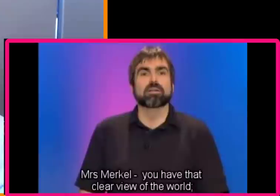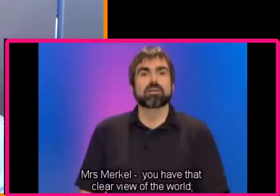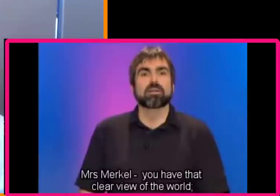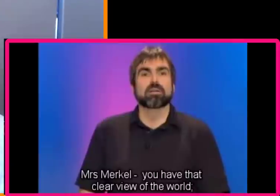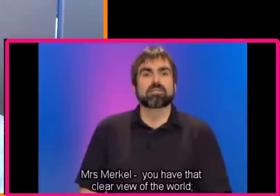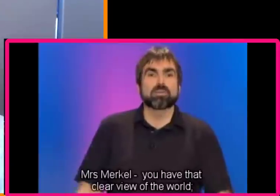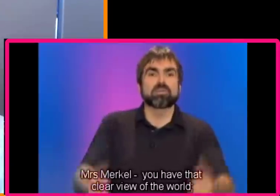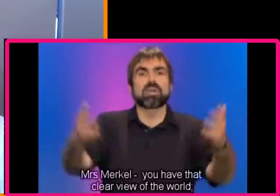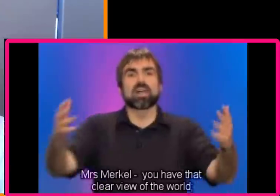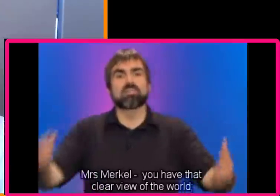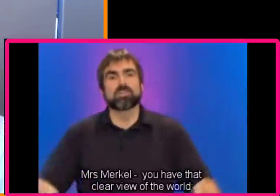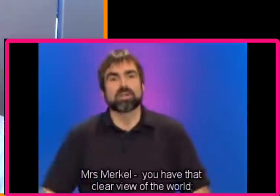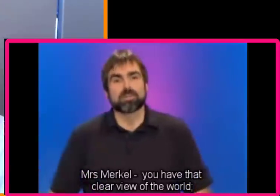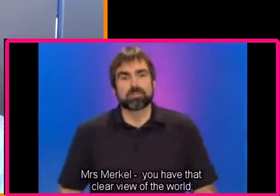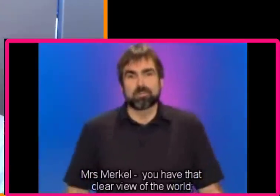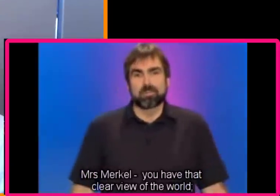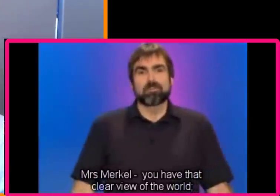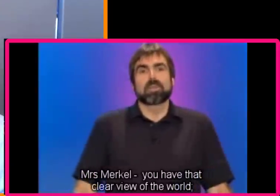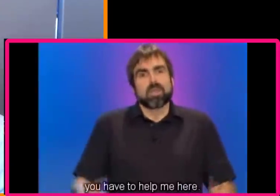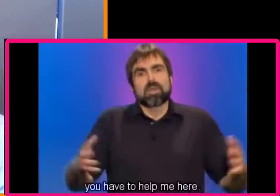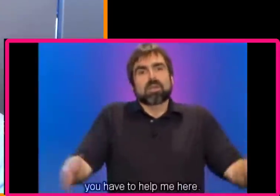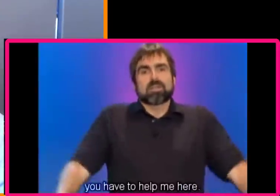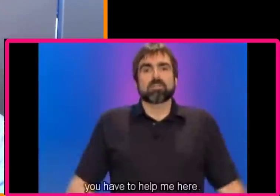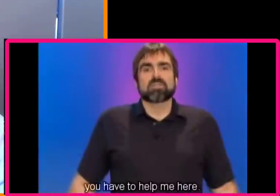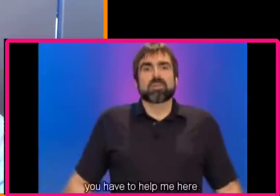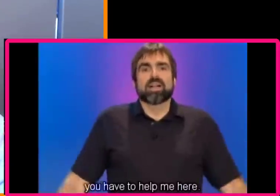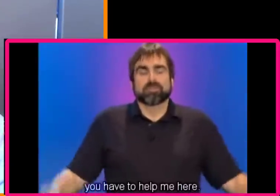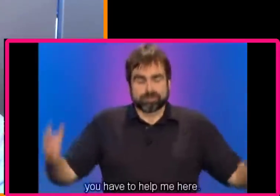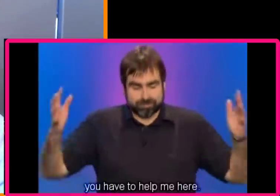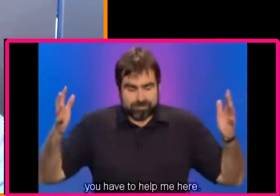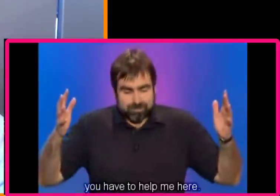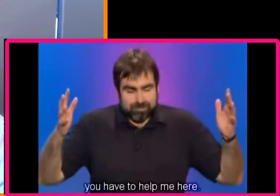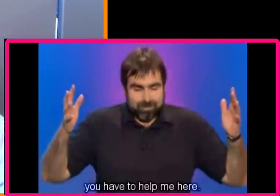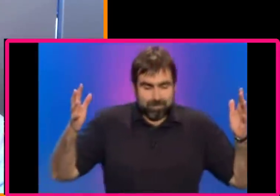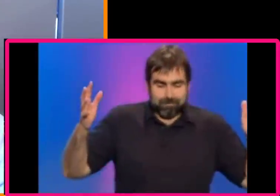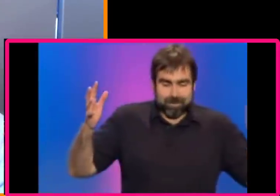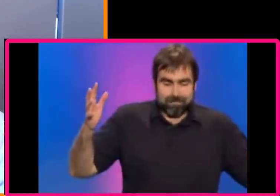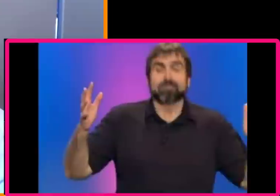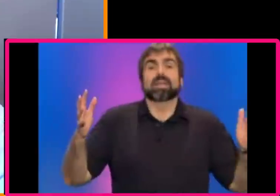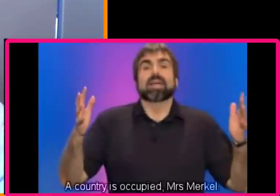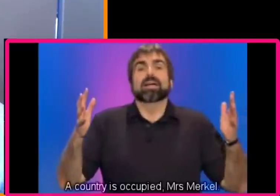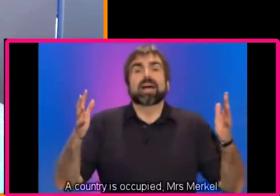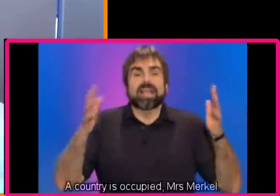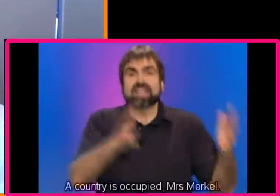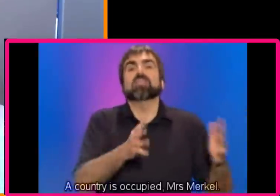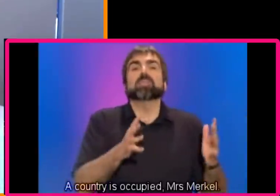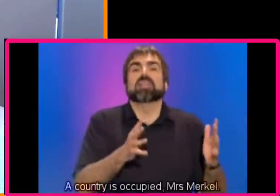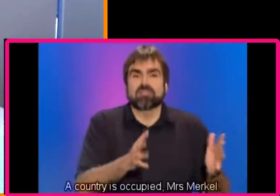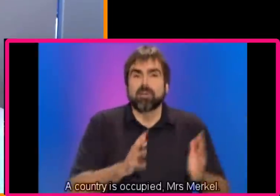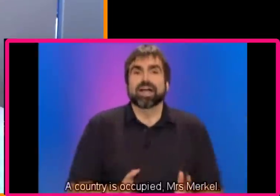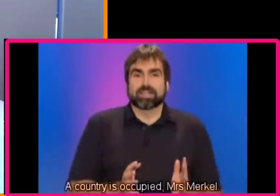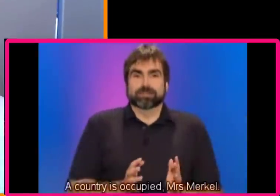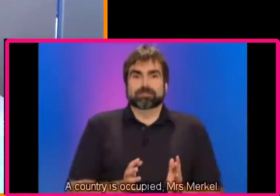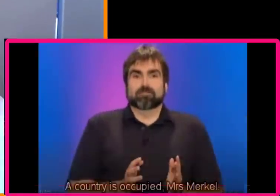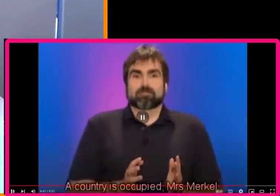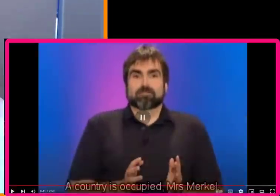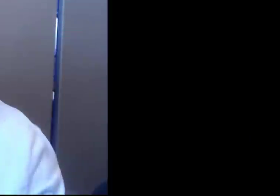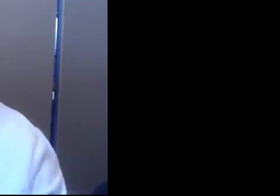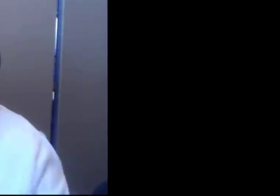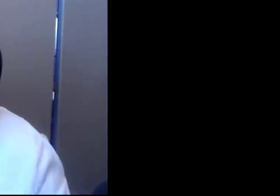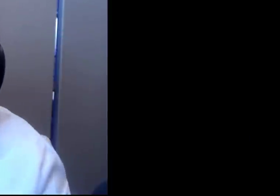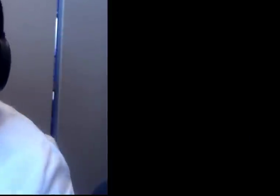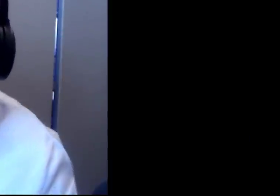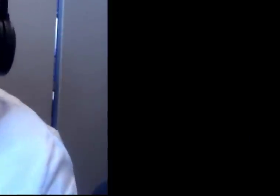sie haben so ein klares weltbild zu müssen noch mal helfen ein landesgesetz frau merkel